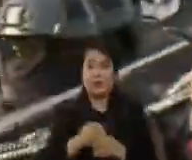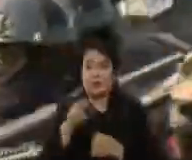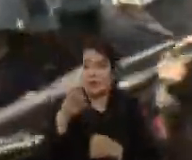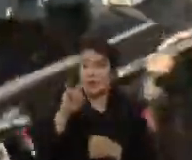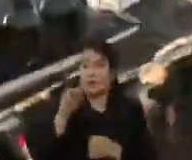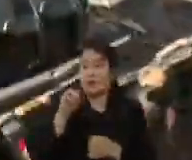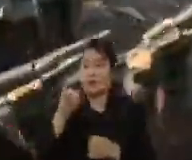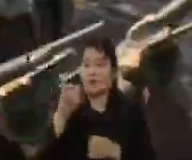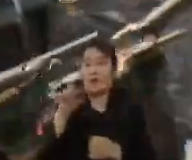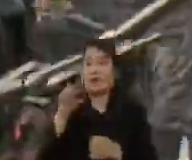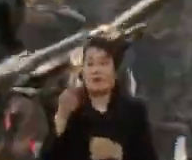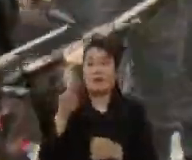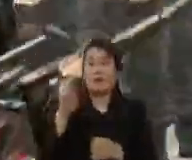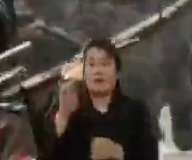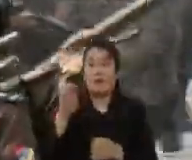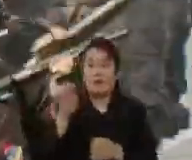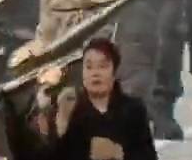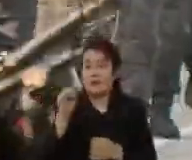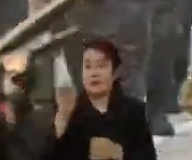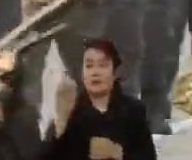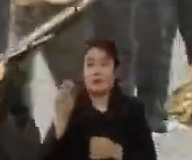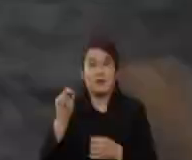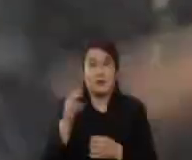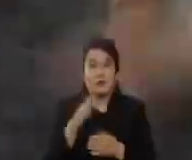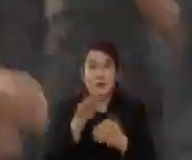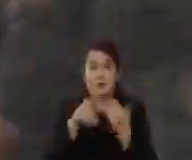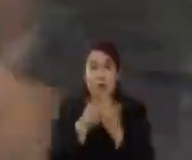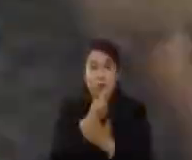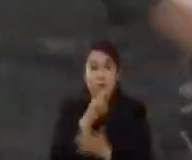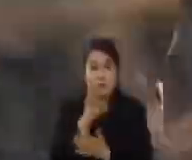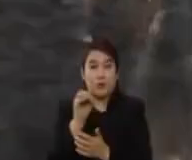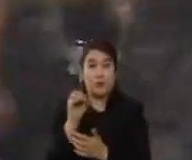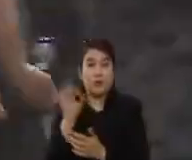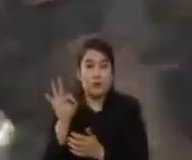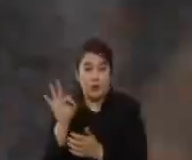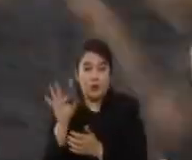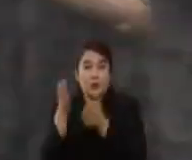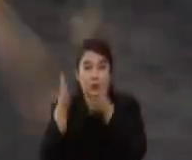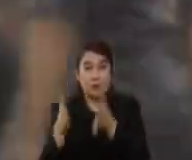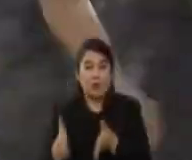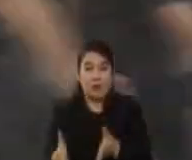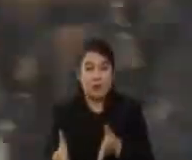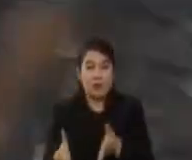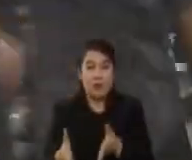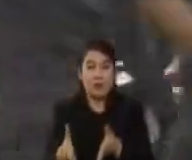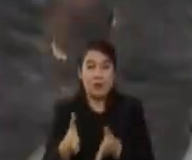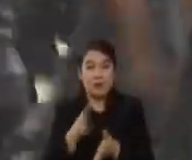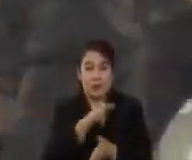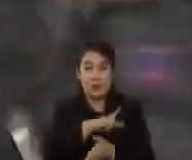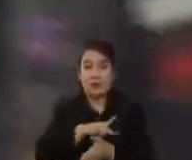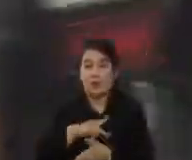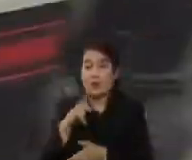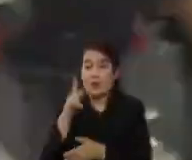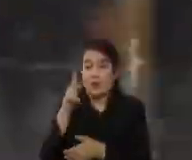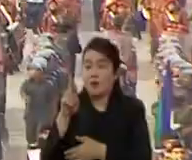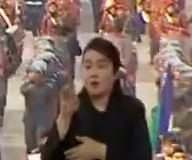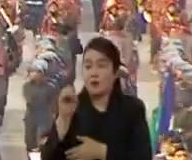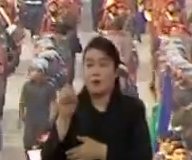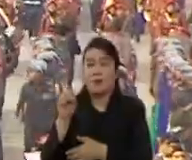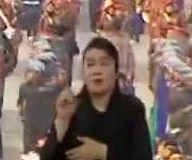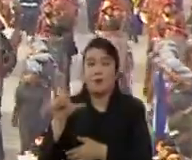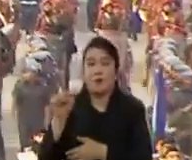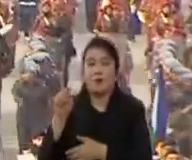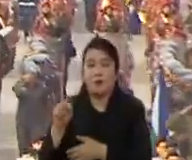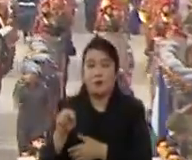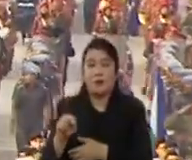daripada 209 anggota yang diketuai Ketua Timbalan Penolong Negara Roslan bin Mat Zahan dengan moto